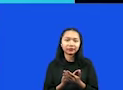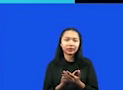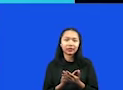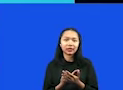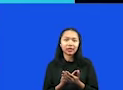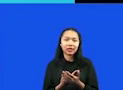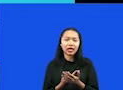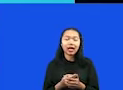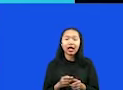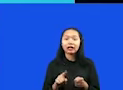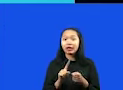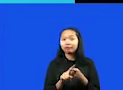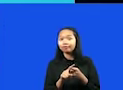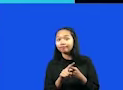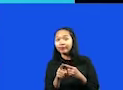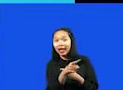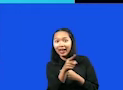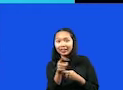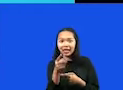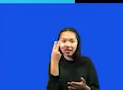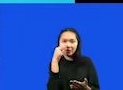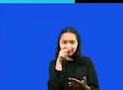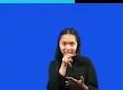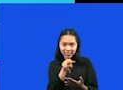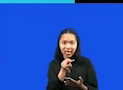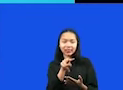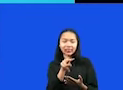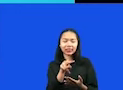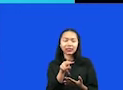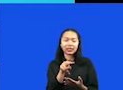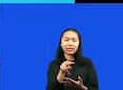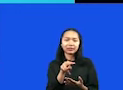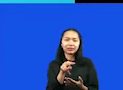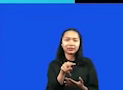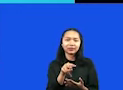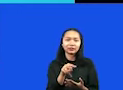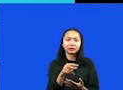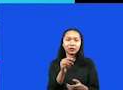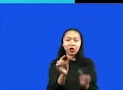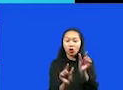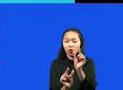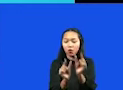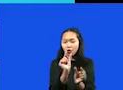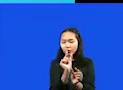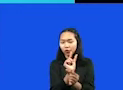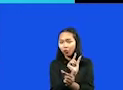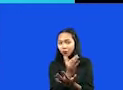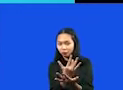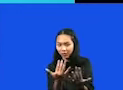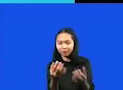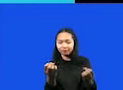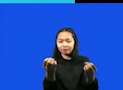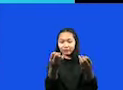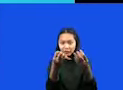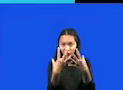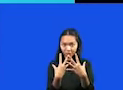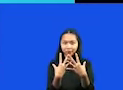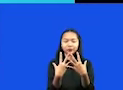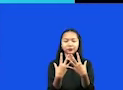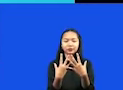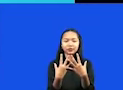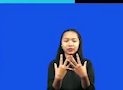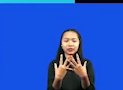tanggapan yang sudah masuk dan saya ingin membacakan tanggapan-tanggapan yang masuk tersebut yang